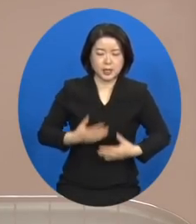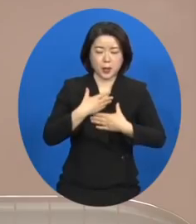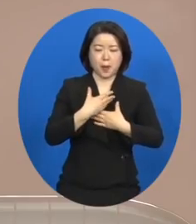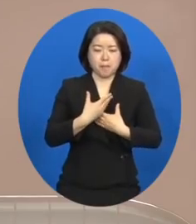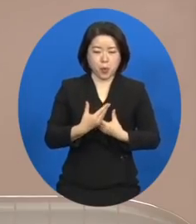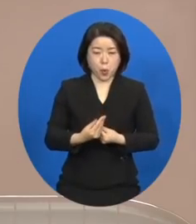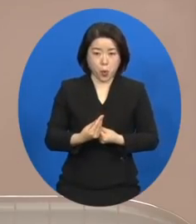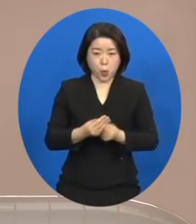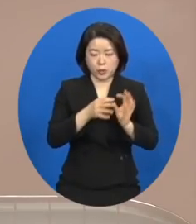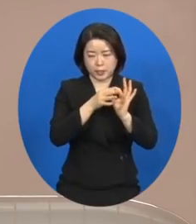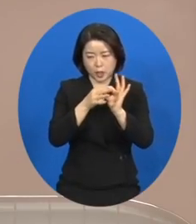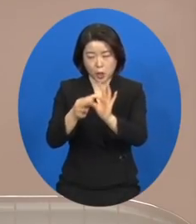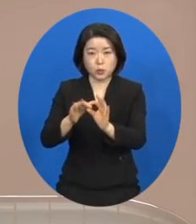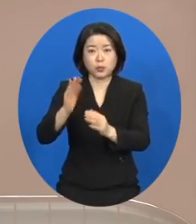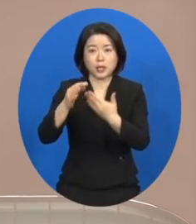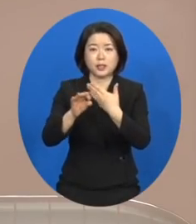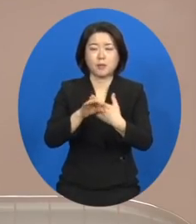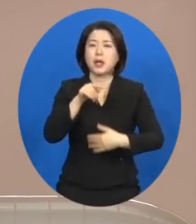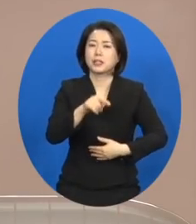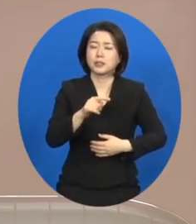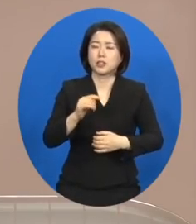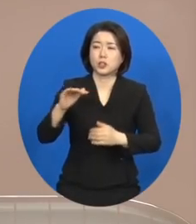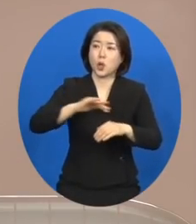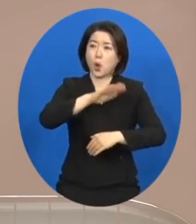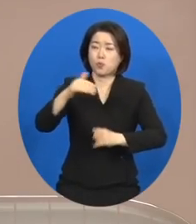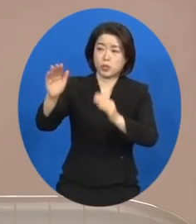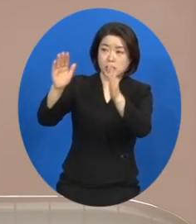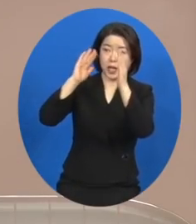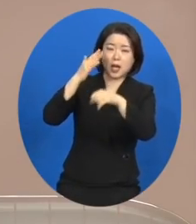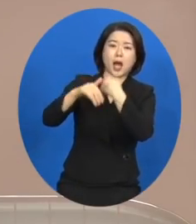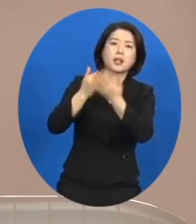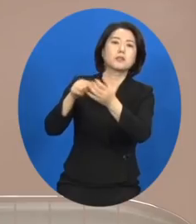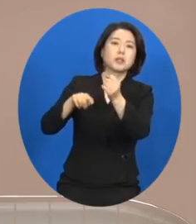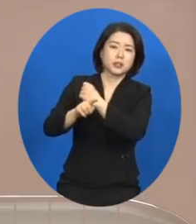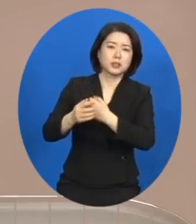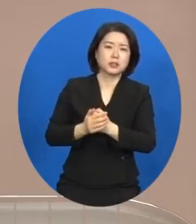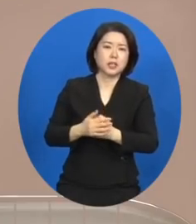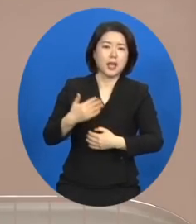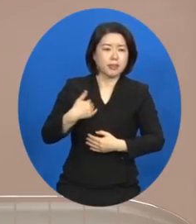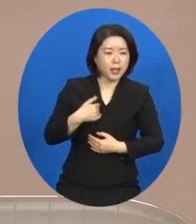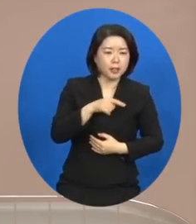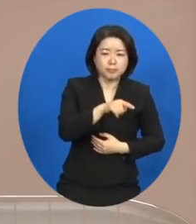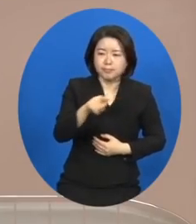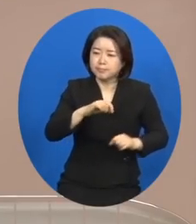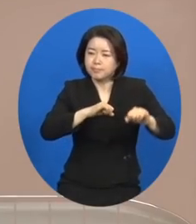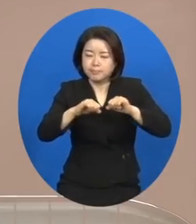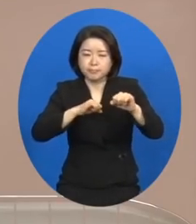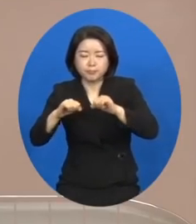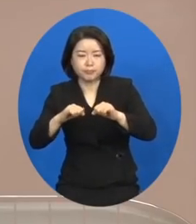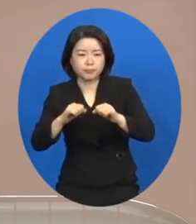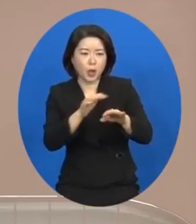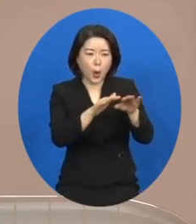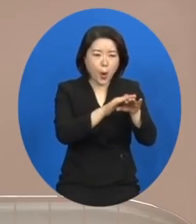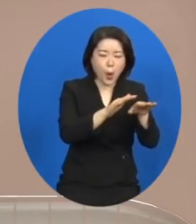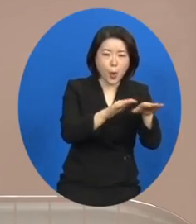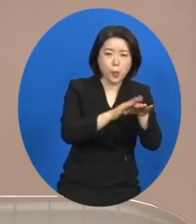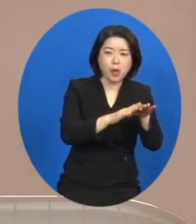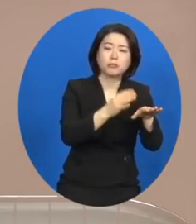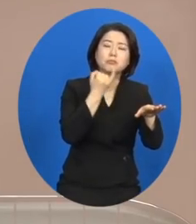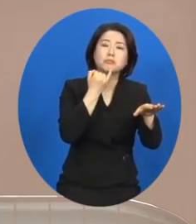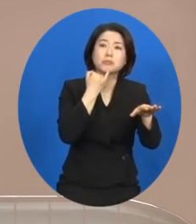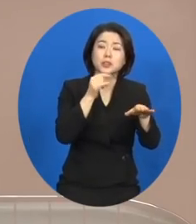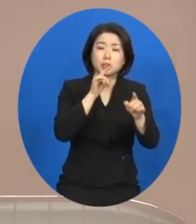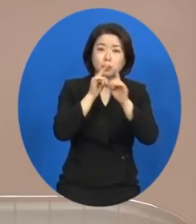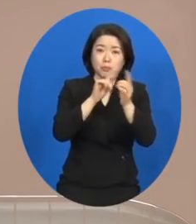있다면 그것이 곧 우리를 향한 하나님의 뜻이다. 그것은 내가 이렇게 저렇게 손을 썼으니까 이제 다 괜찮다라고 말하는